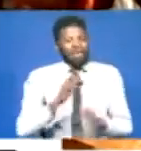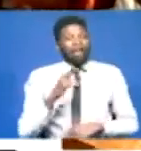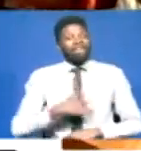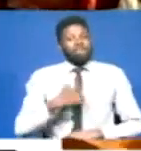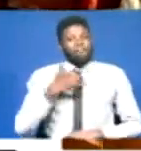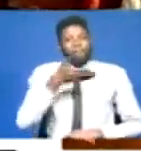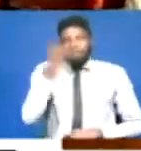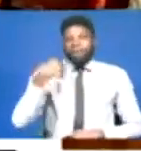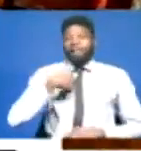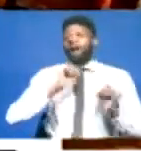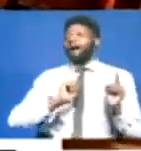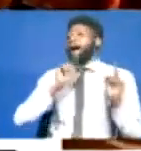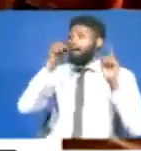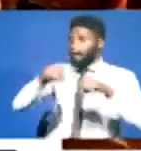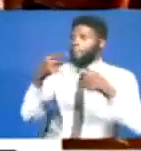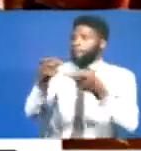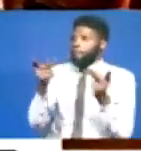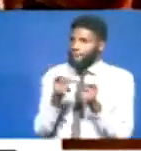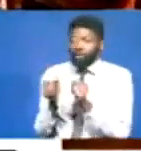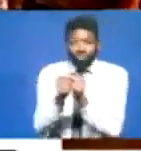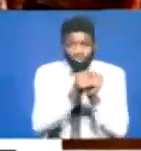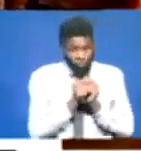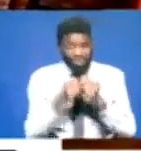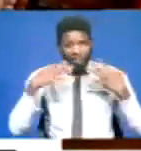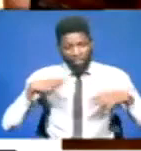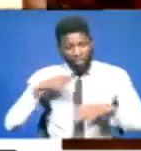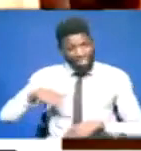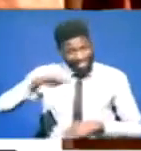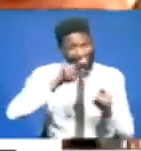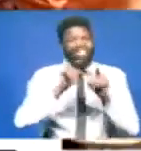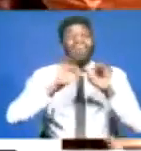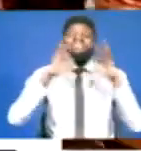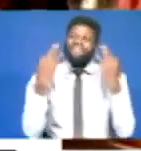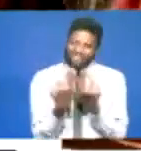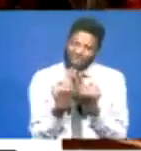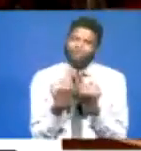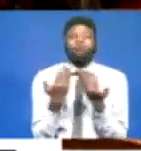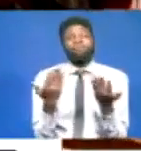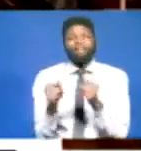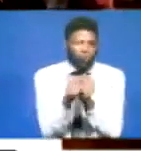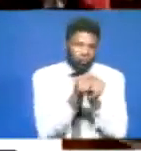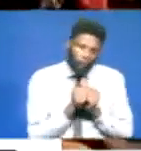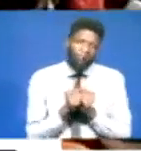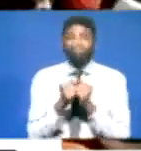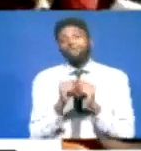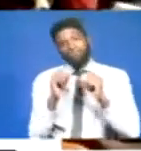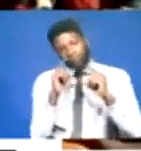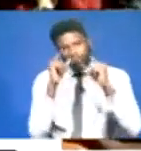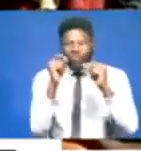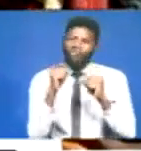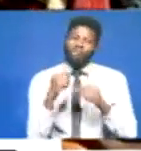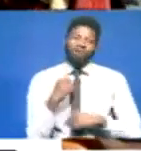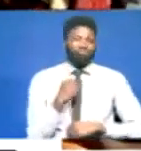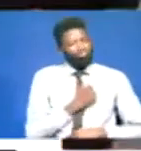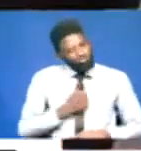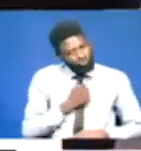pahali hapa niweze kushirikiana pamoja na wenyeji na pia familia hiyo tuweze kuwafariji na